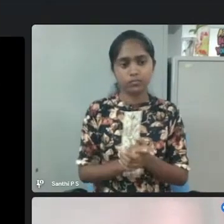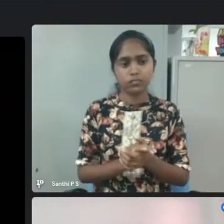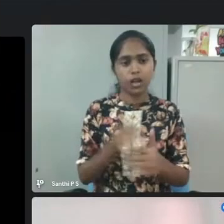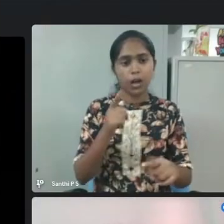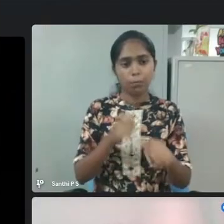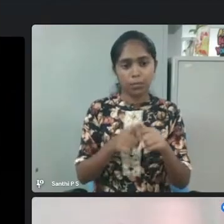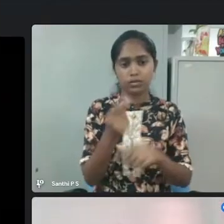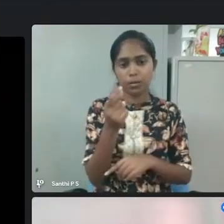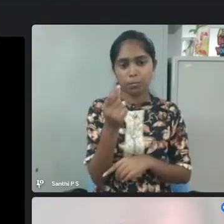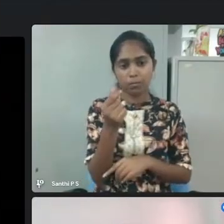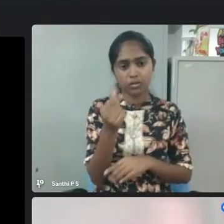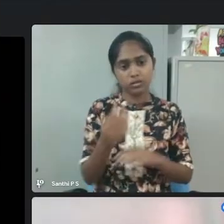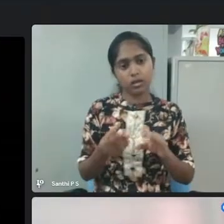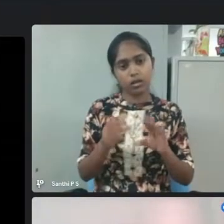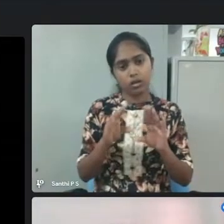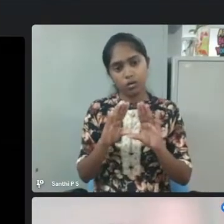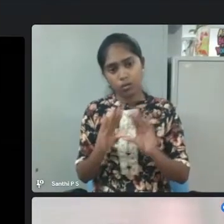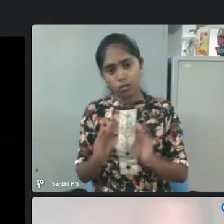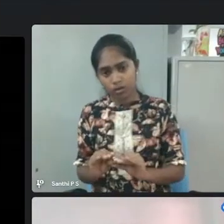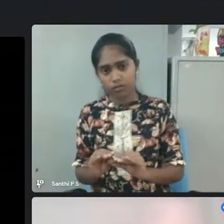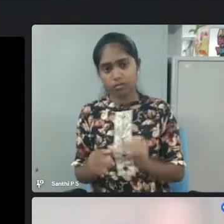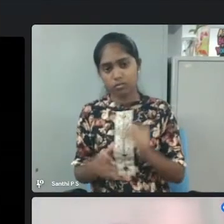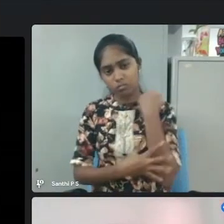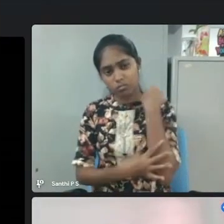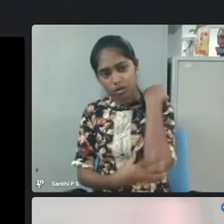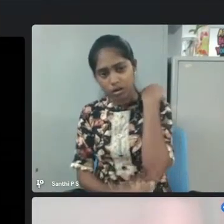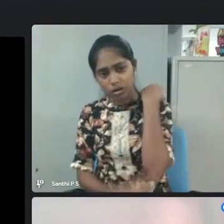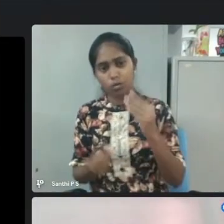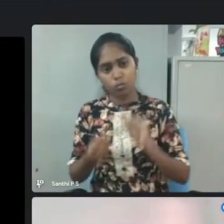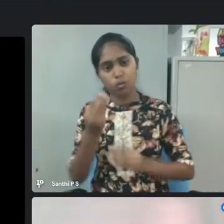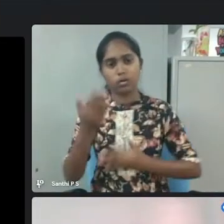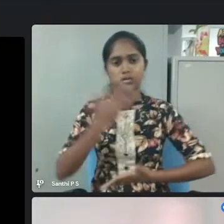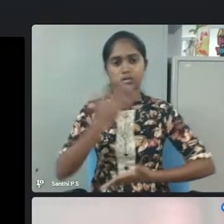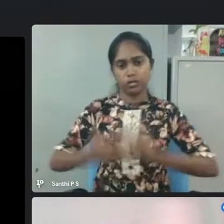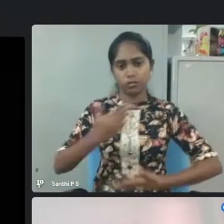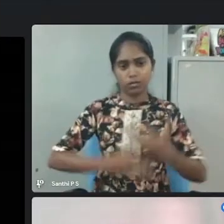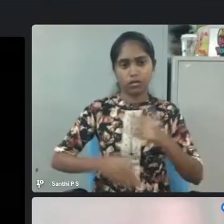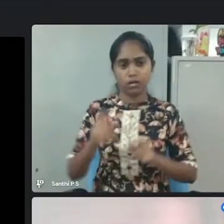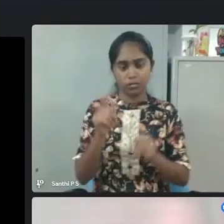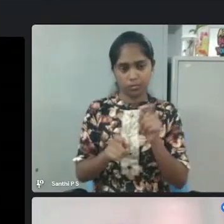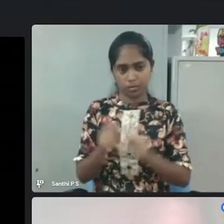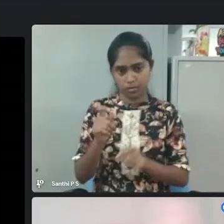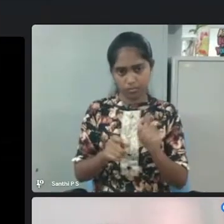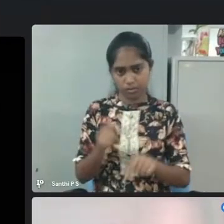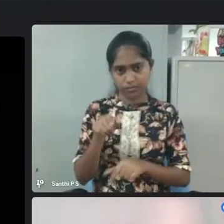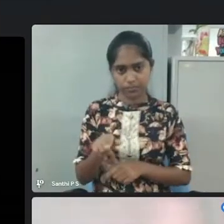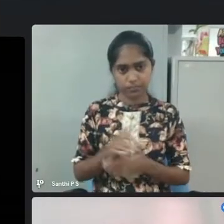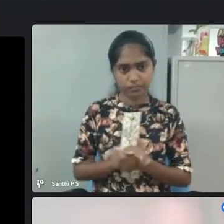ദാരിദ്ര്യം, പോവർട്ടി കൂടുതലായിട്ടും ഭിന്നശേഷിയുള്ളവരിൽ ഉണ്ടാകാനുള്ള സാധ്യതയുണ്ട്. പുനരധിവാസം ഭിന്നശേഷിക്കാരുടെ